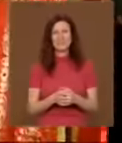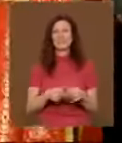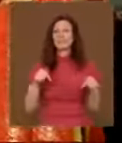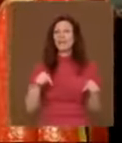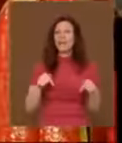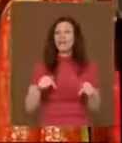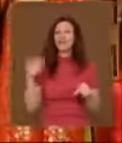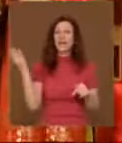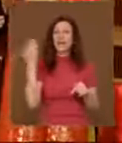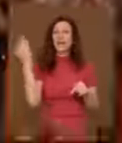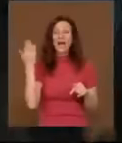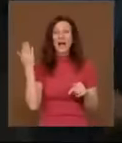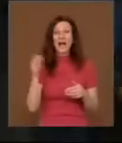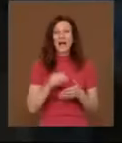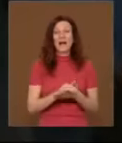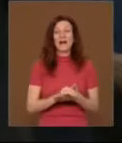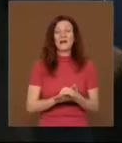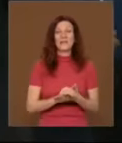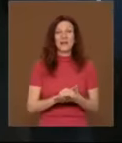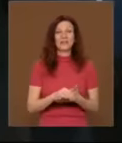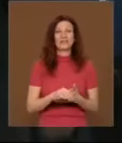Сега вече Негово Светейшество